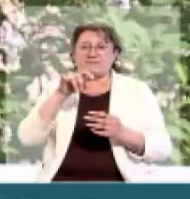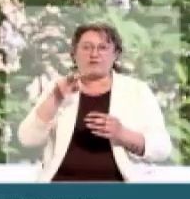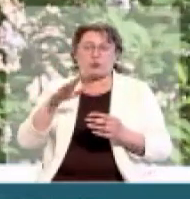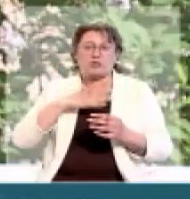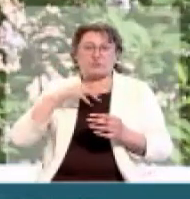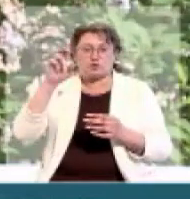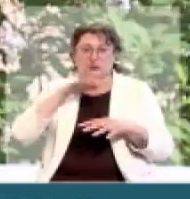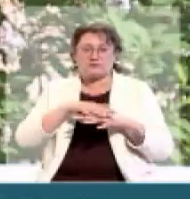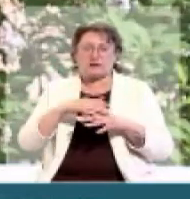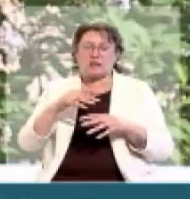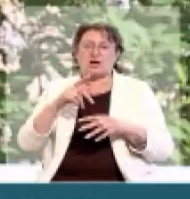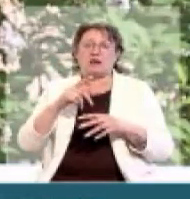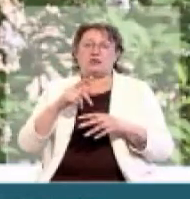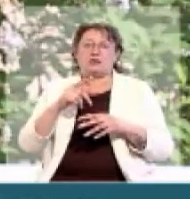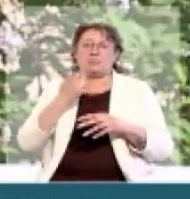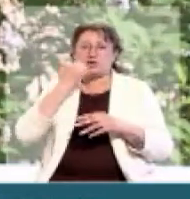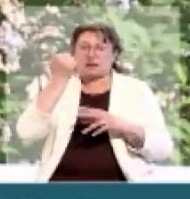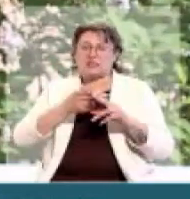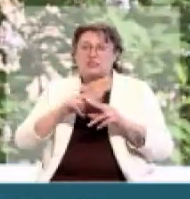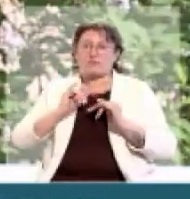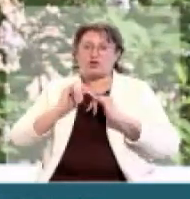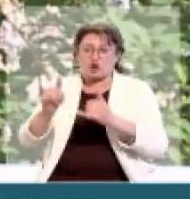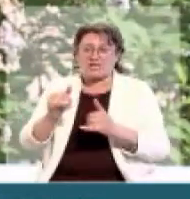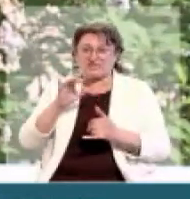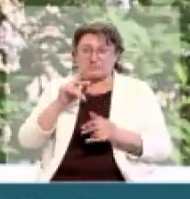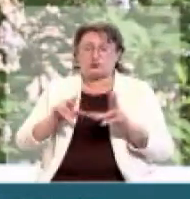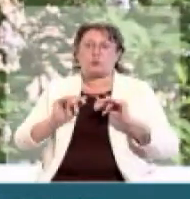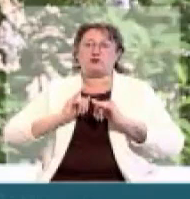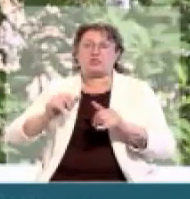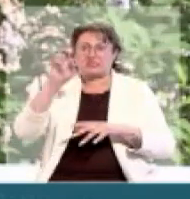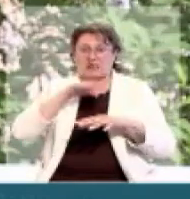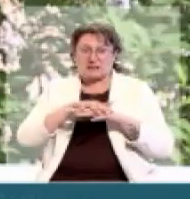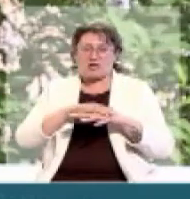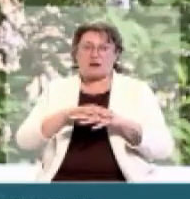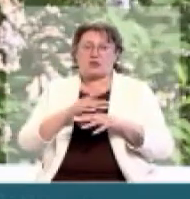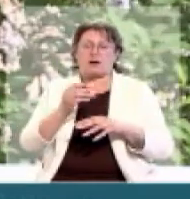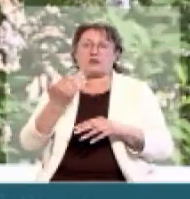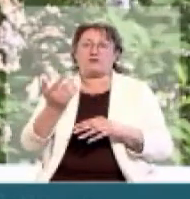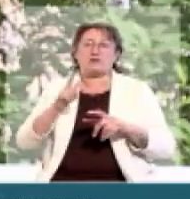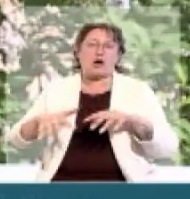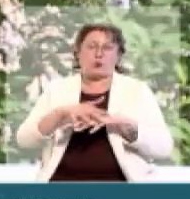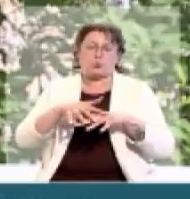Уважение к государственным символам – это уважение к стране, его народу, его истории.